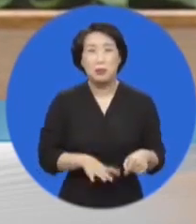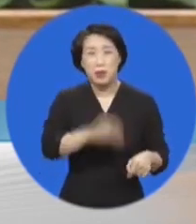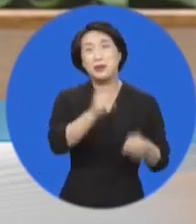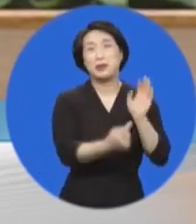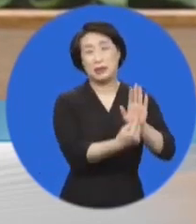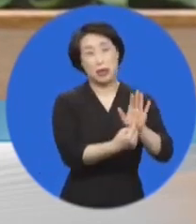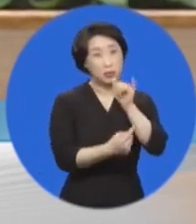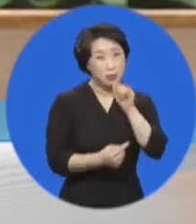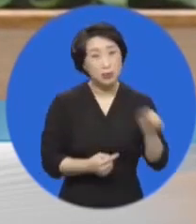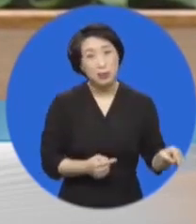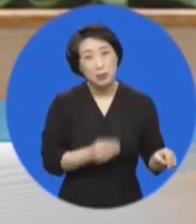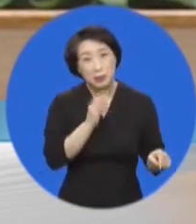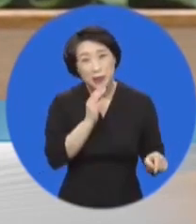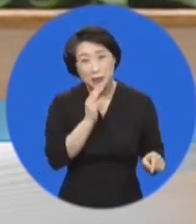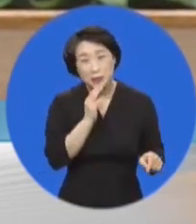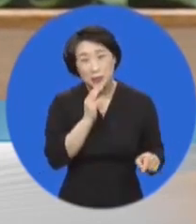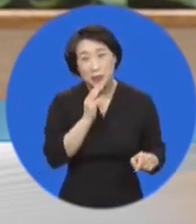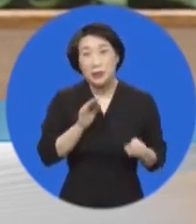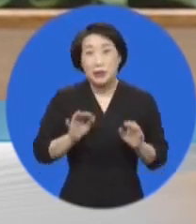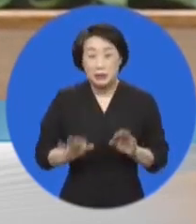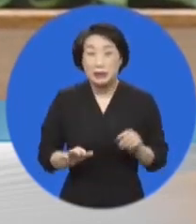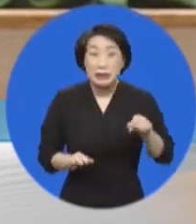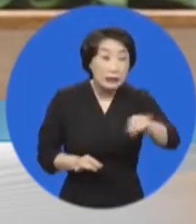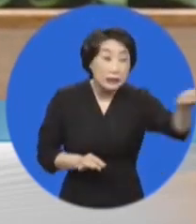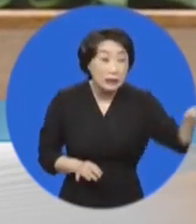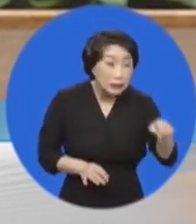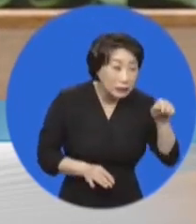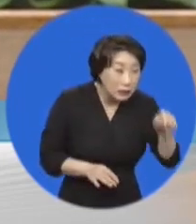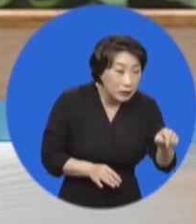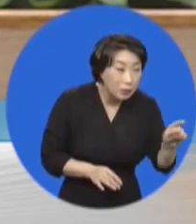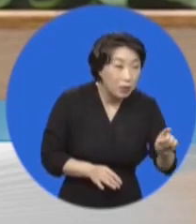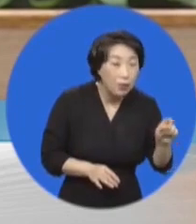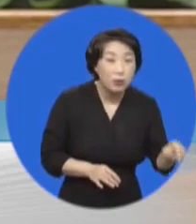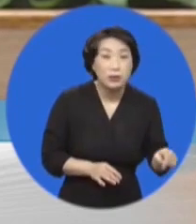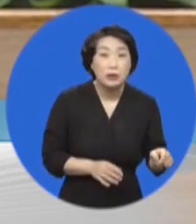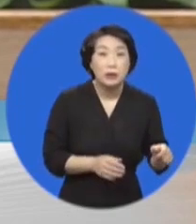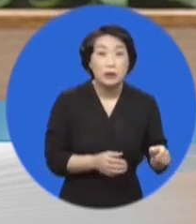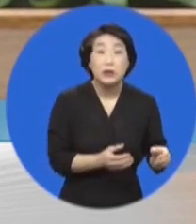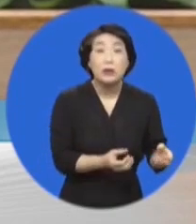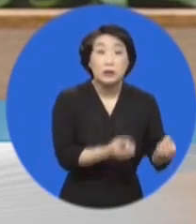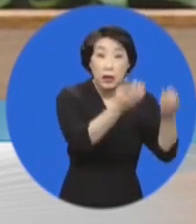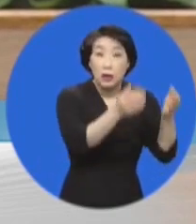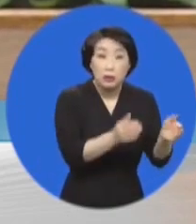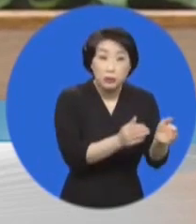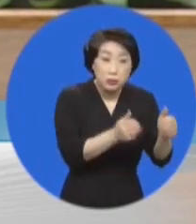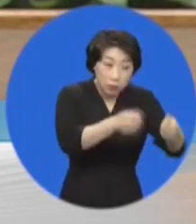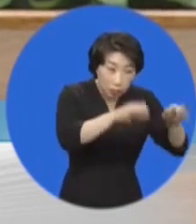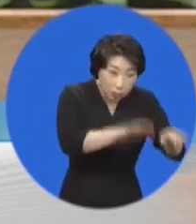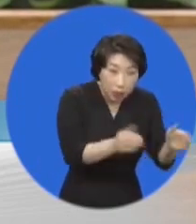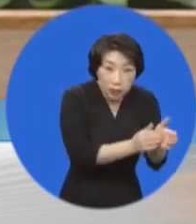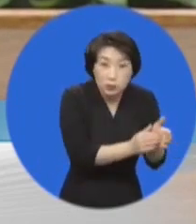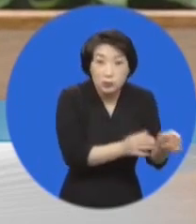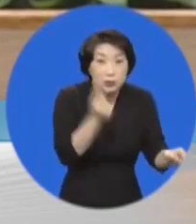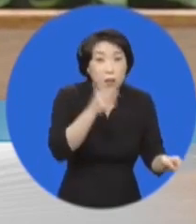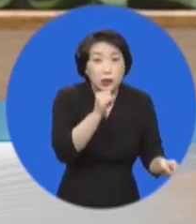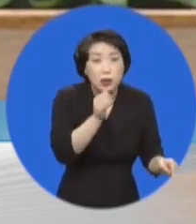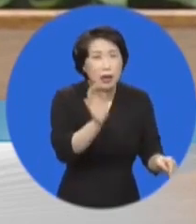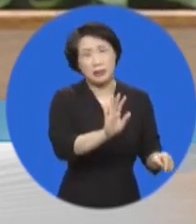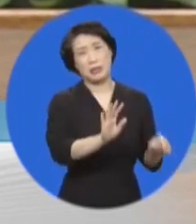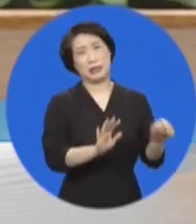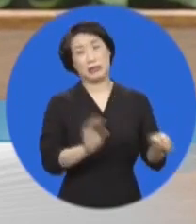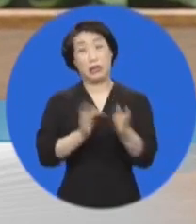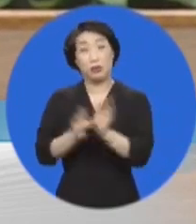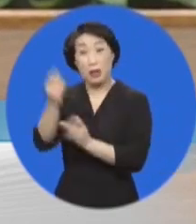계속 그런 일을 진행했더나 그들은 그것이 제사가 단 줄 알았지만 그것은 예수가